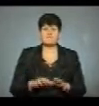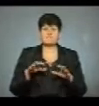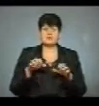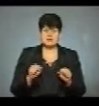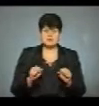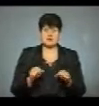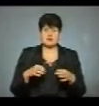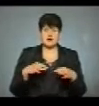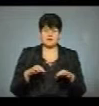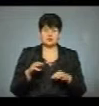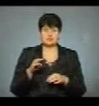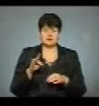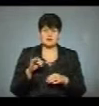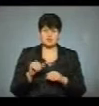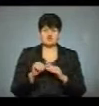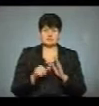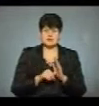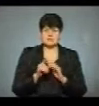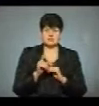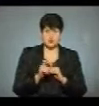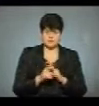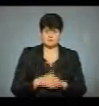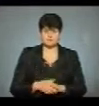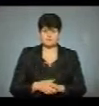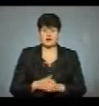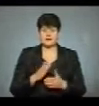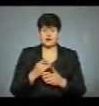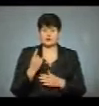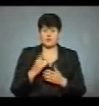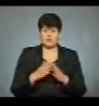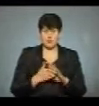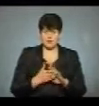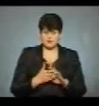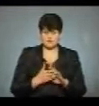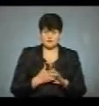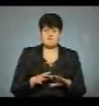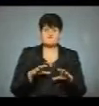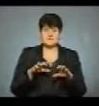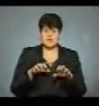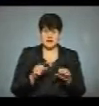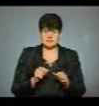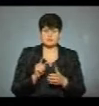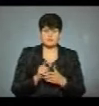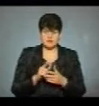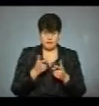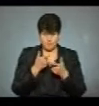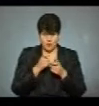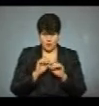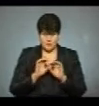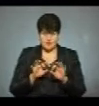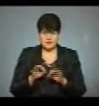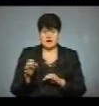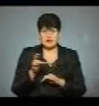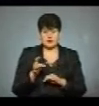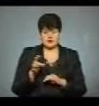автотранс 16100. Але є одна умова. Власне, власник мусить попередити районну